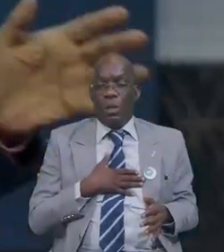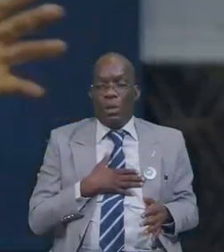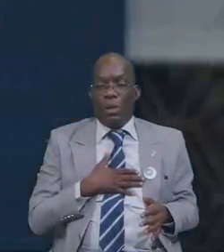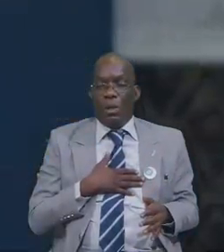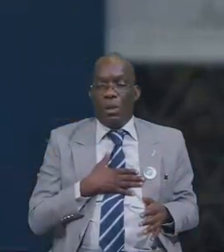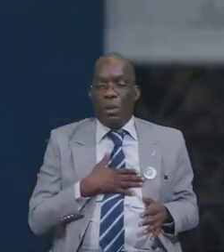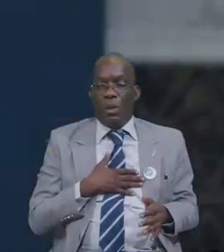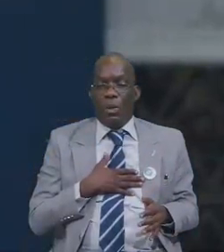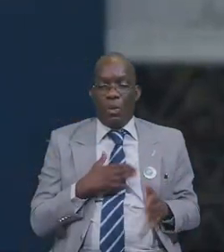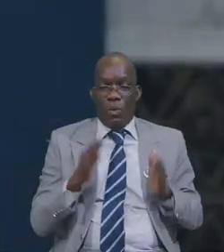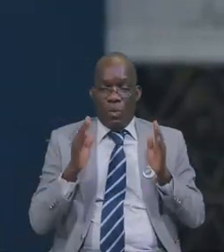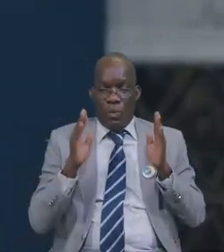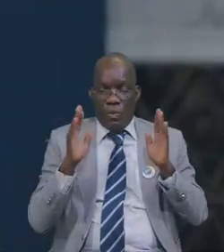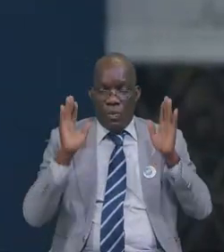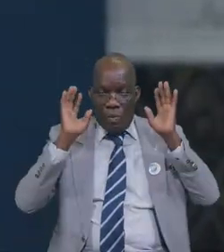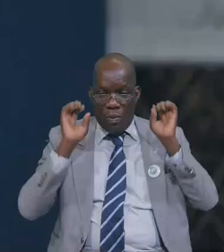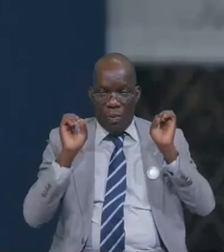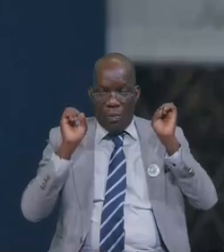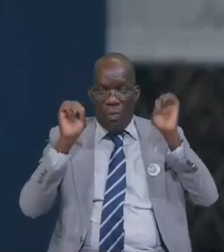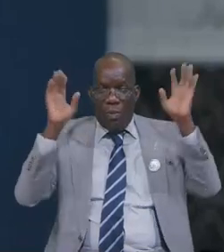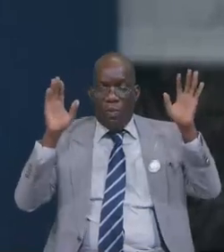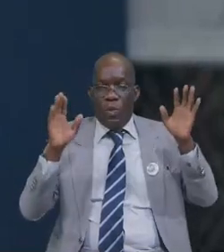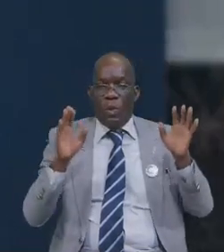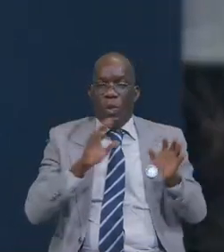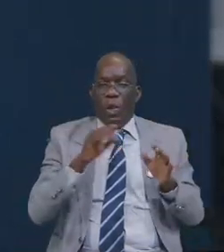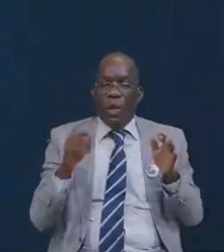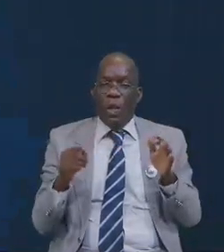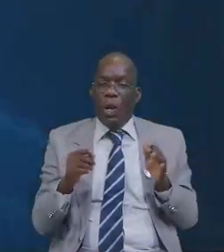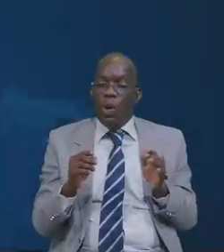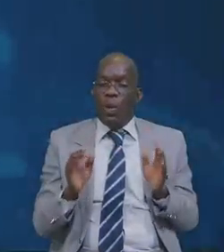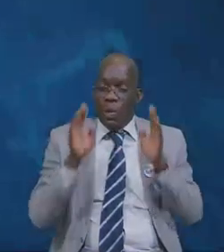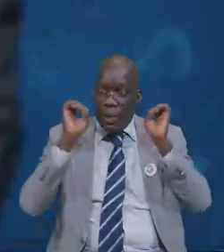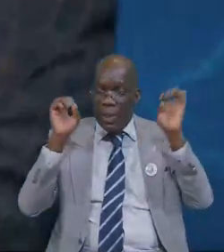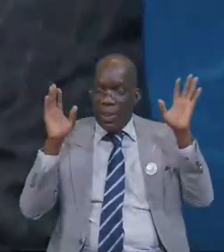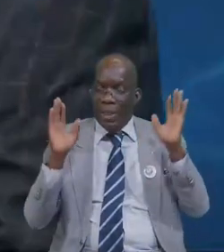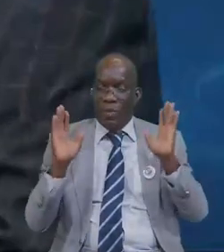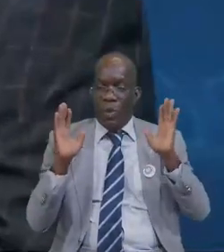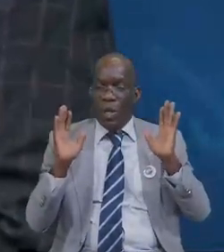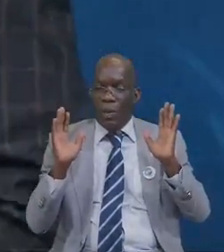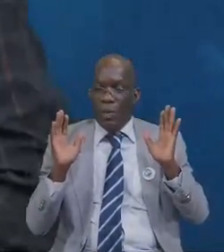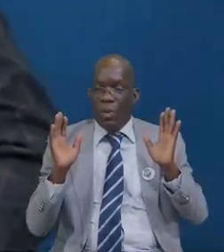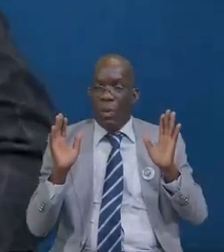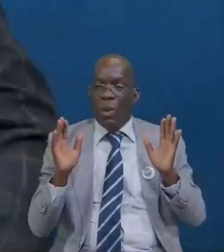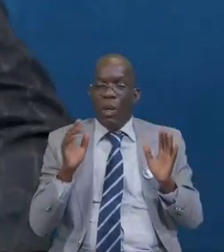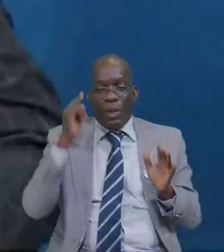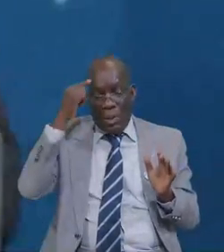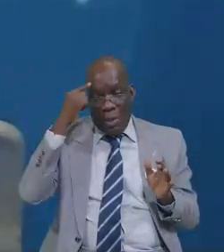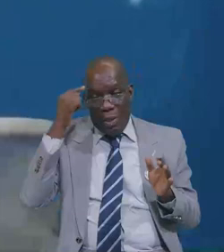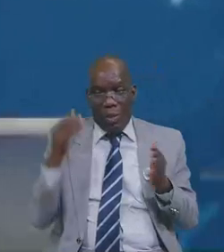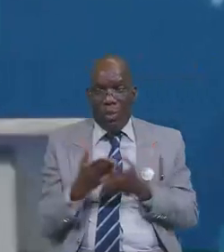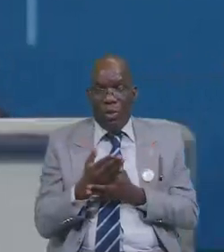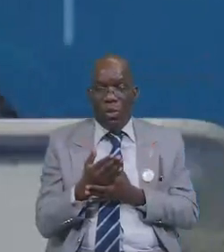fermés. Cette promesse-là est pour moi. Oh, mes yeux fermés, je réfléchis. Les yeux fermés, c'est pour t'amener à